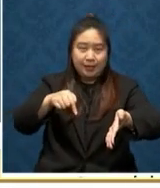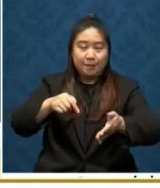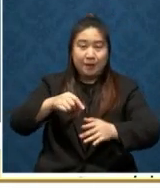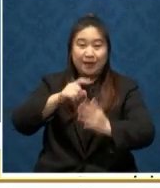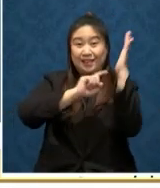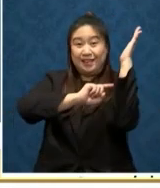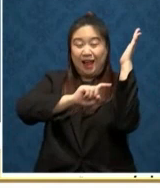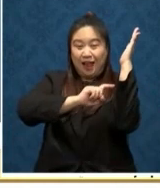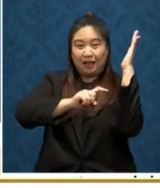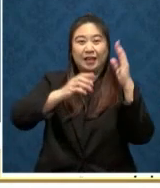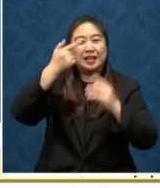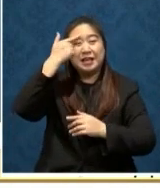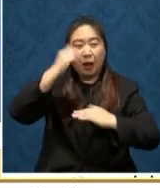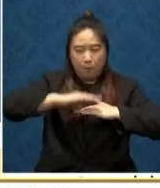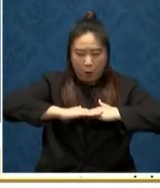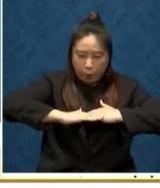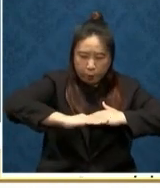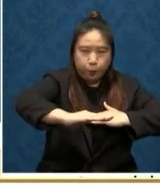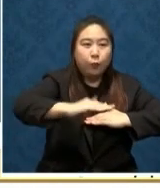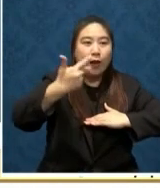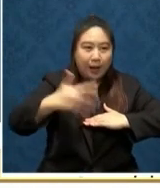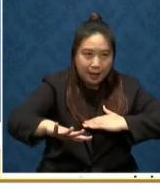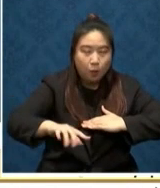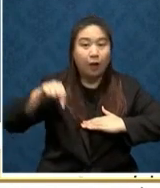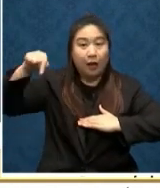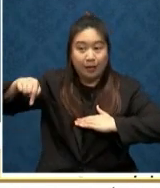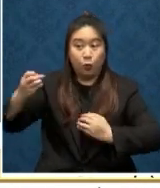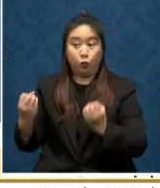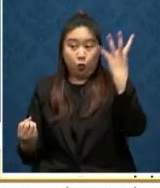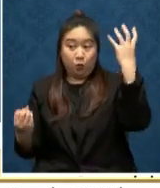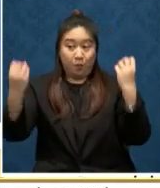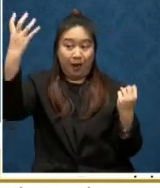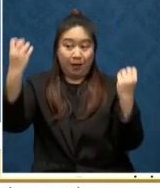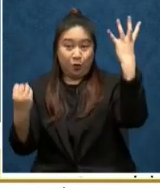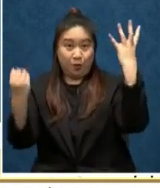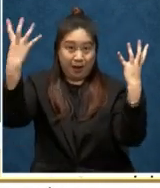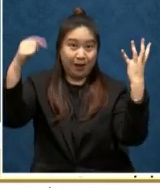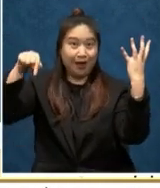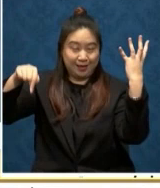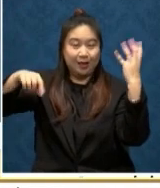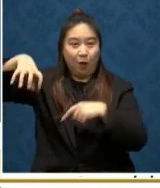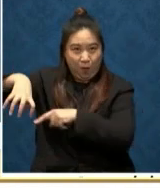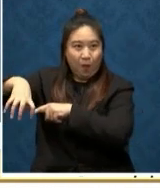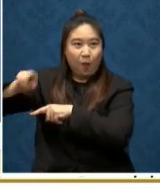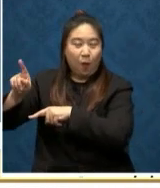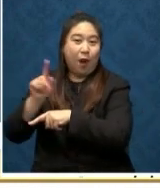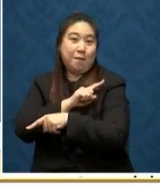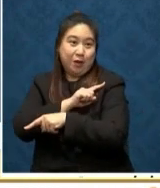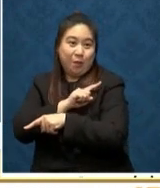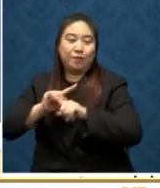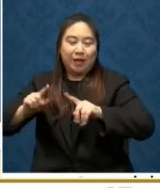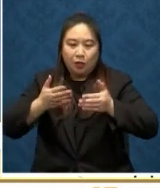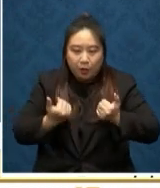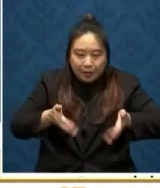ตอนไม้อยู่ใเกษของป่าสวหนิ่ชาติ กอปะม bubblesเป็ผู้ดูแลด้วยแต่เวลาแงการทางนำเดนก